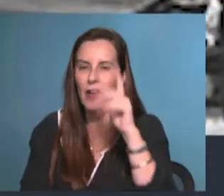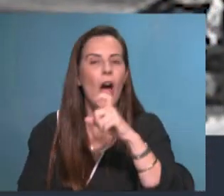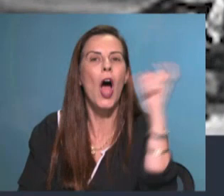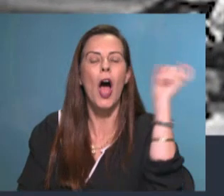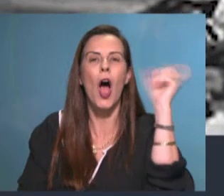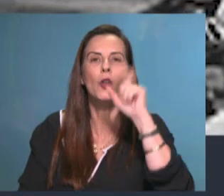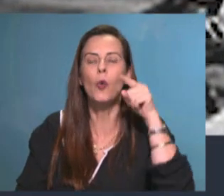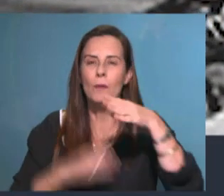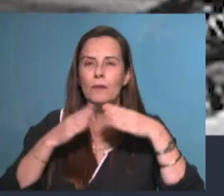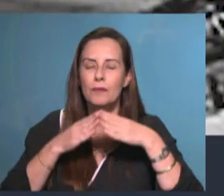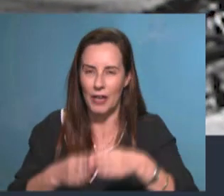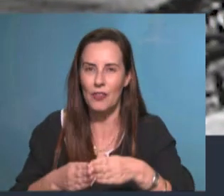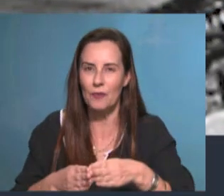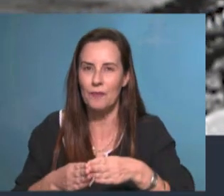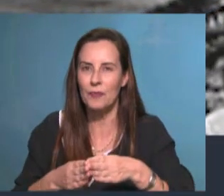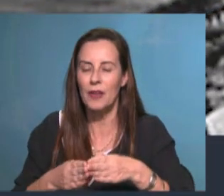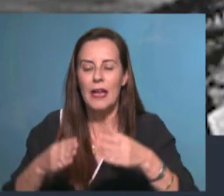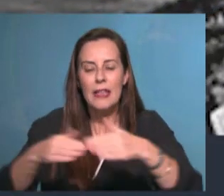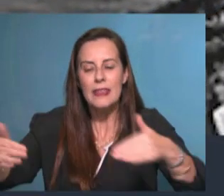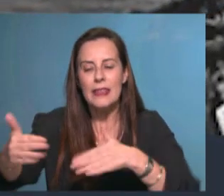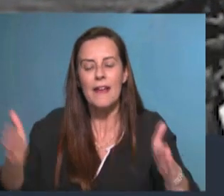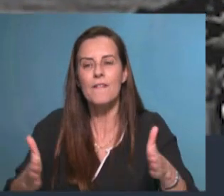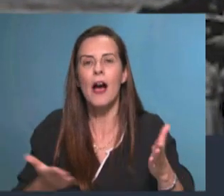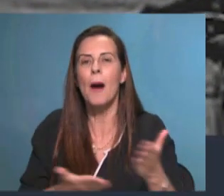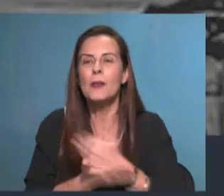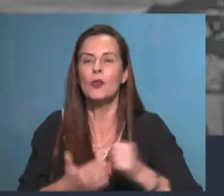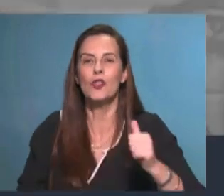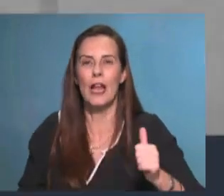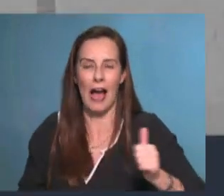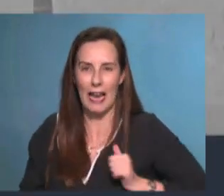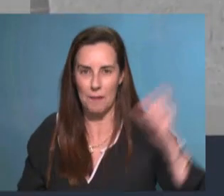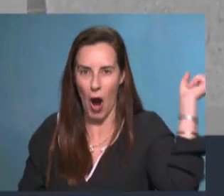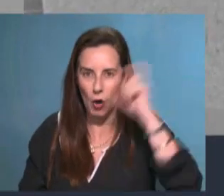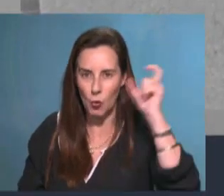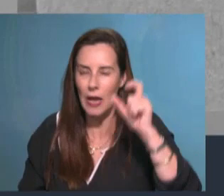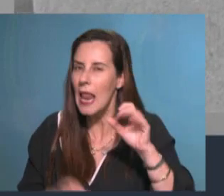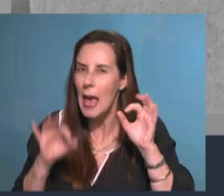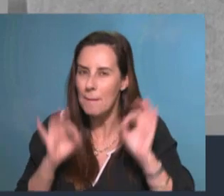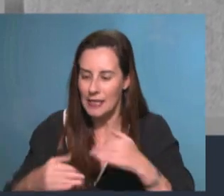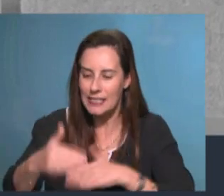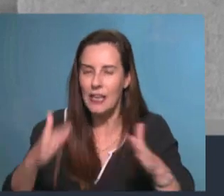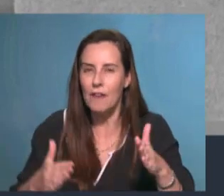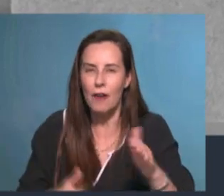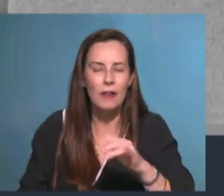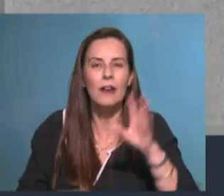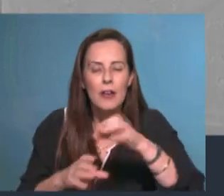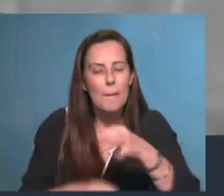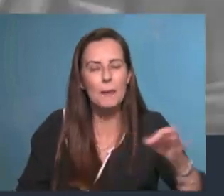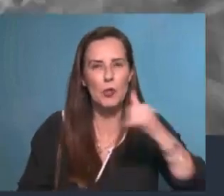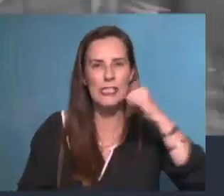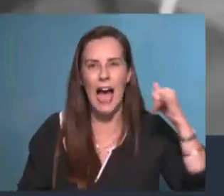הספינה הזאת, השריעה, תיבה ובה מזכורותיהם של החיילים הטורקים. למעשה, תיבת אוצר ובה מטבעות